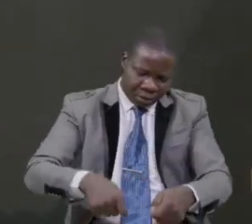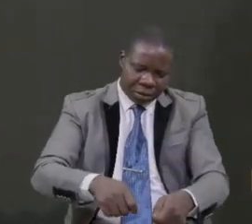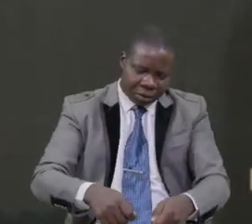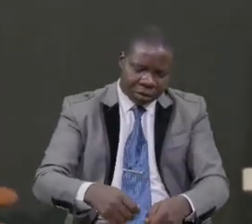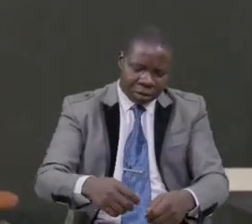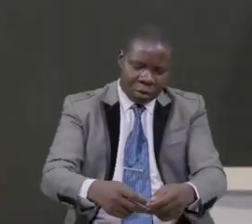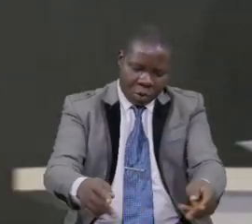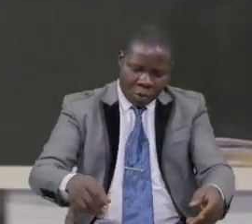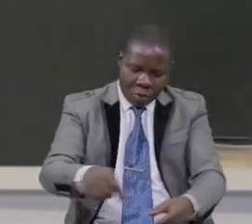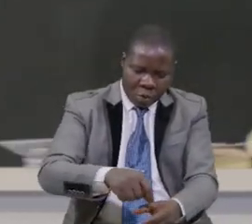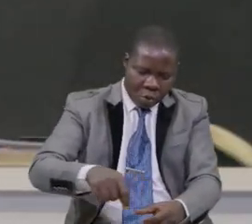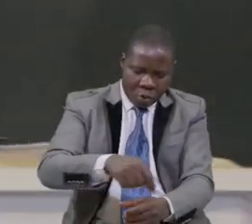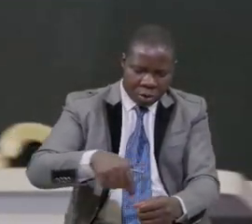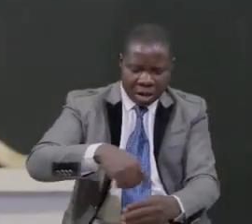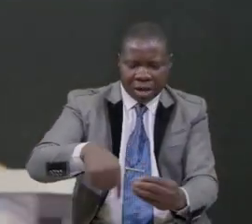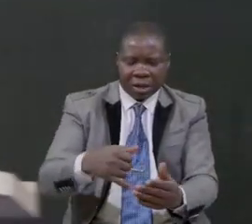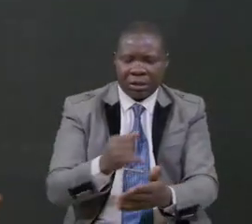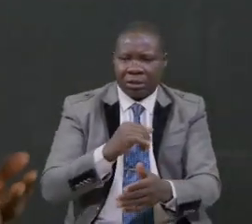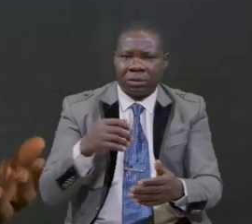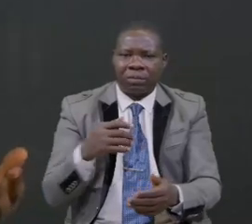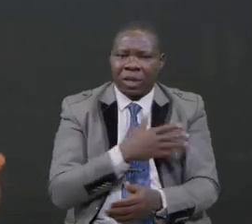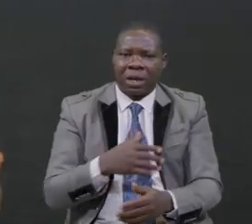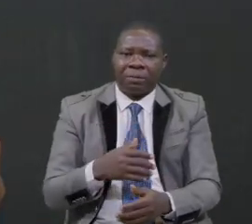dit, versez-y de l'eau. Ils ont versé